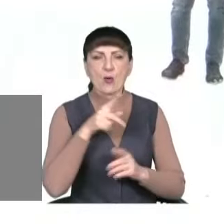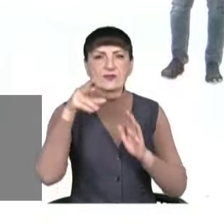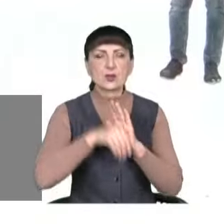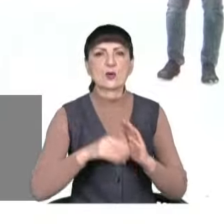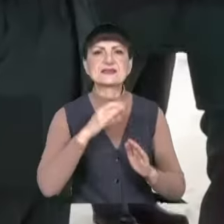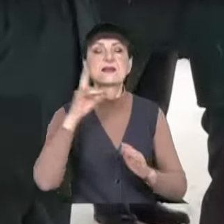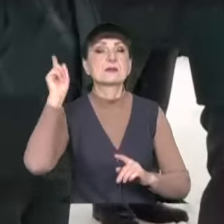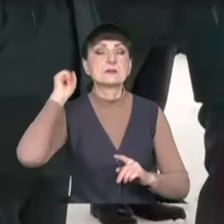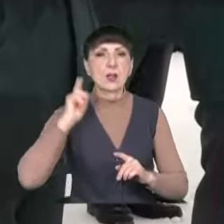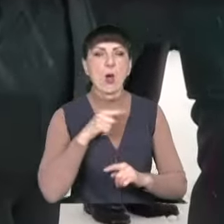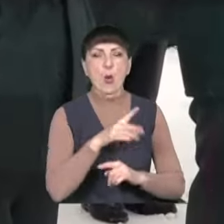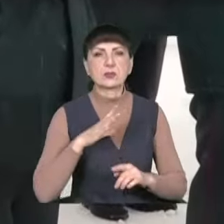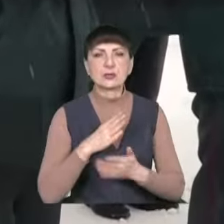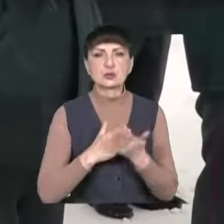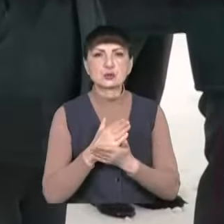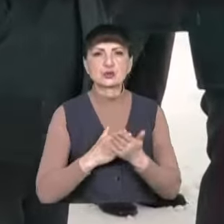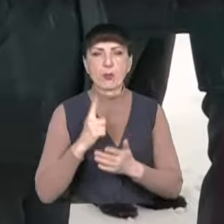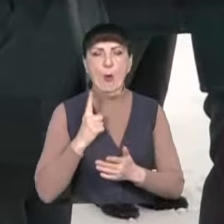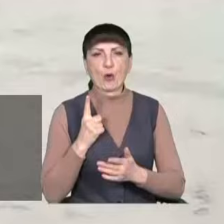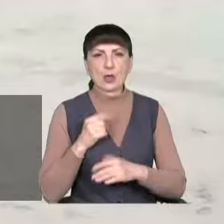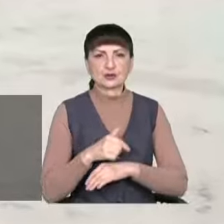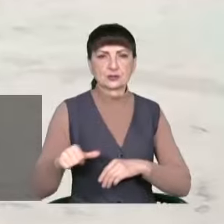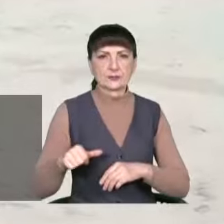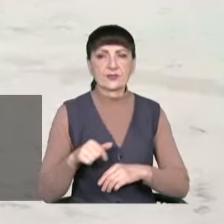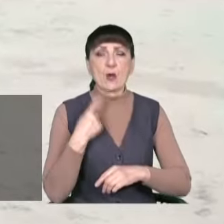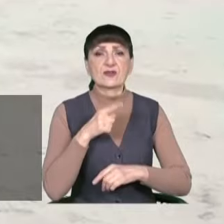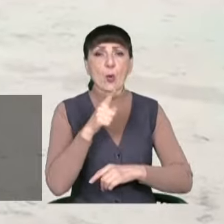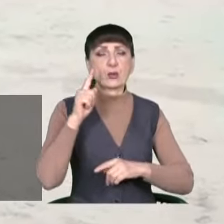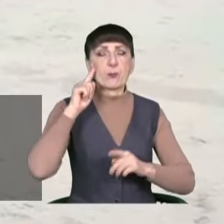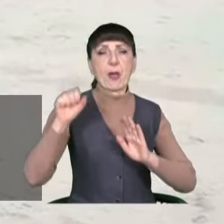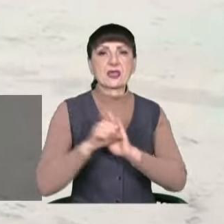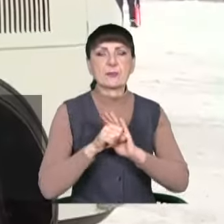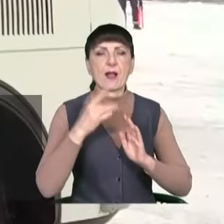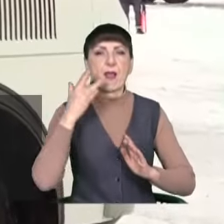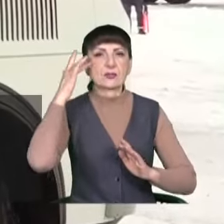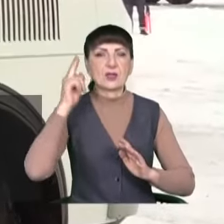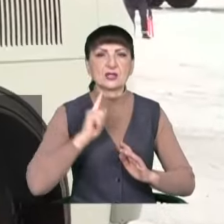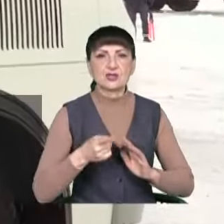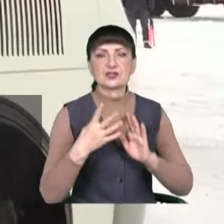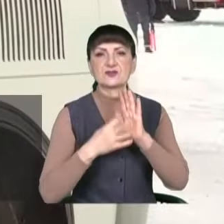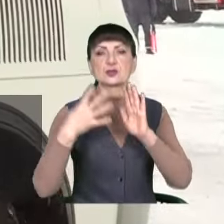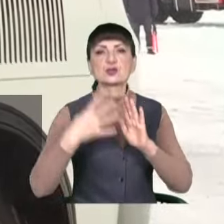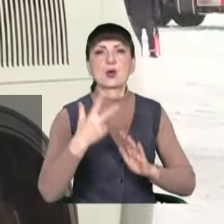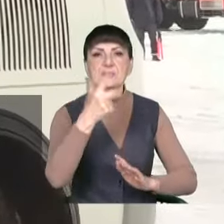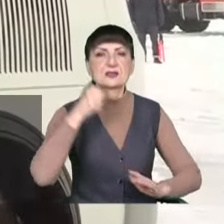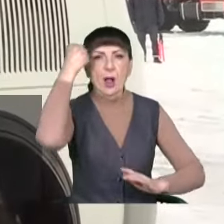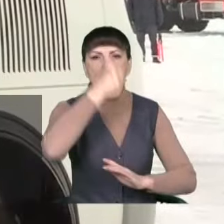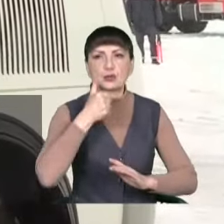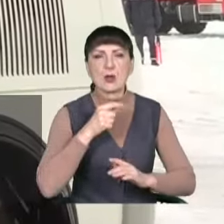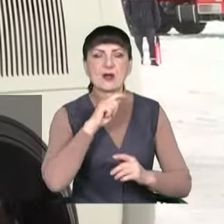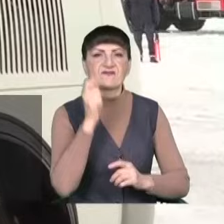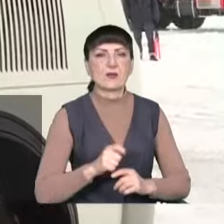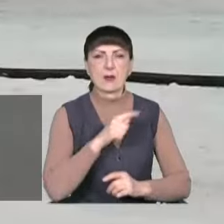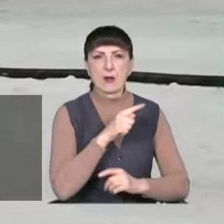советской армии Кадырбек Даулеткулов служил пограничником. Известно лишь, что он погиб летом 1943-го в кровопролитных боях на Курской